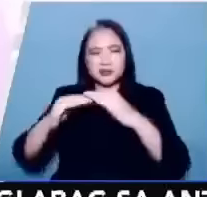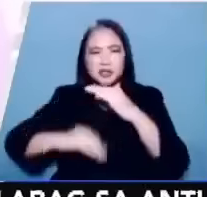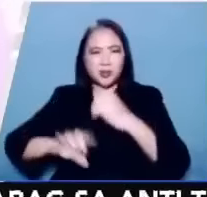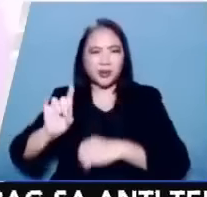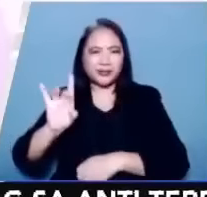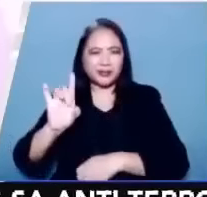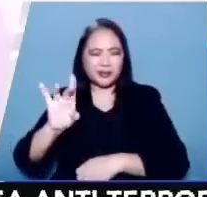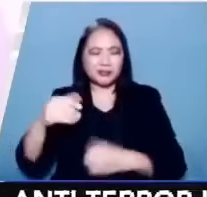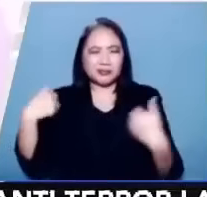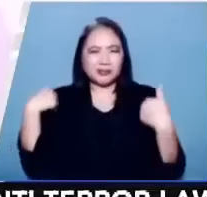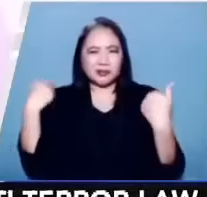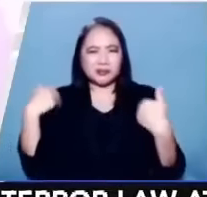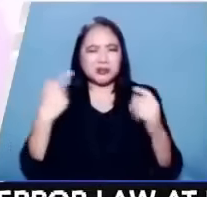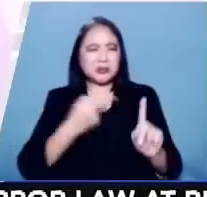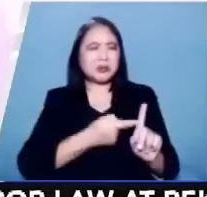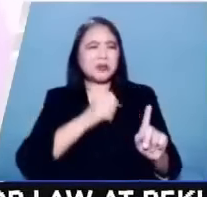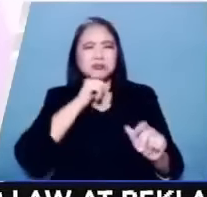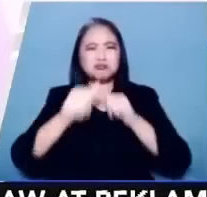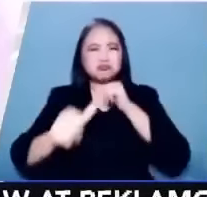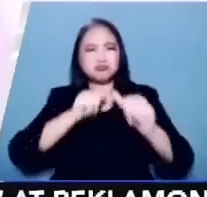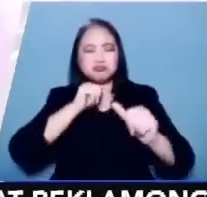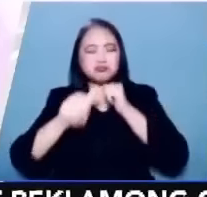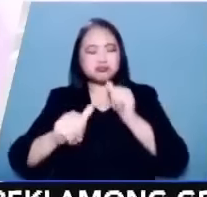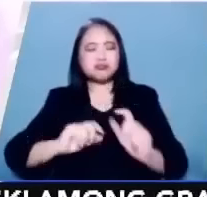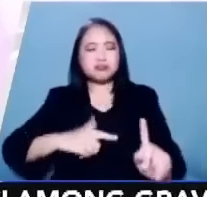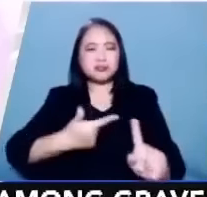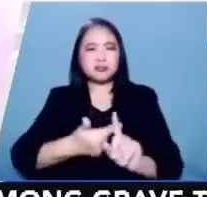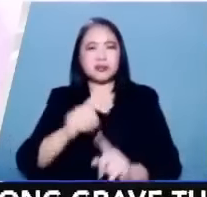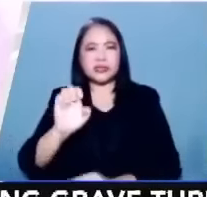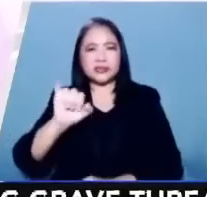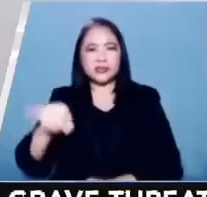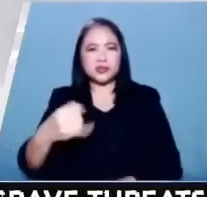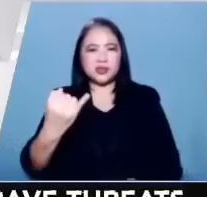paratang laging una ka sa balita ni EJ Gomez